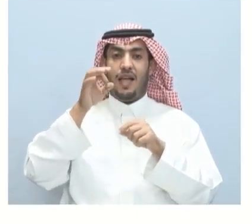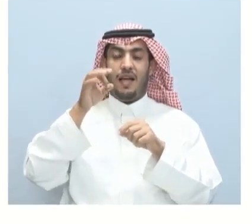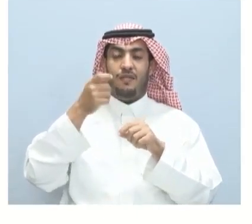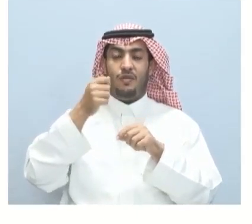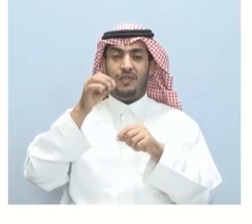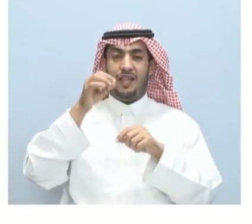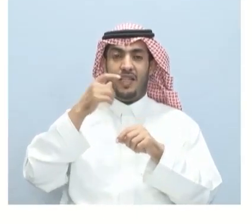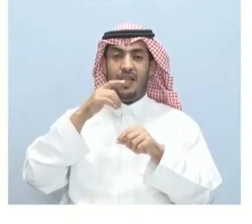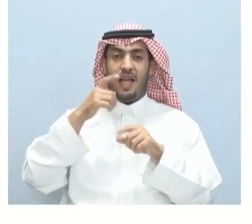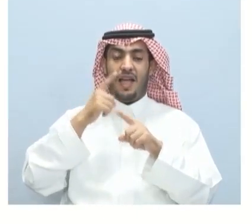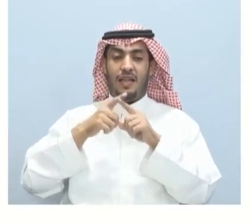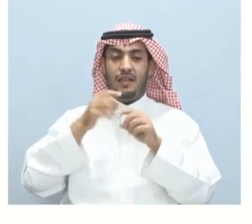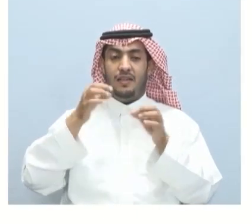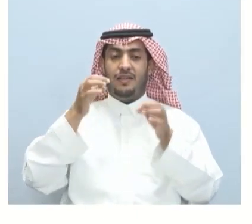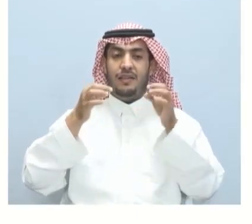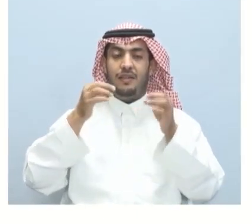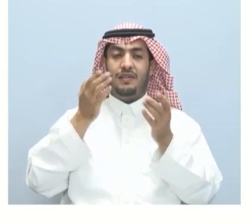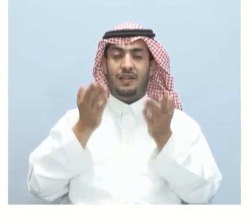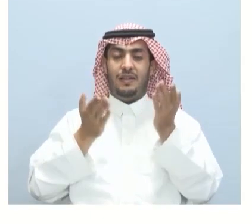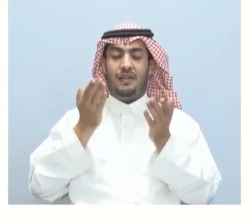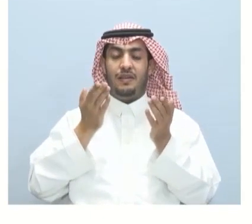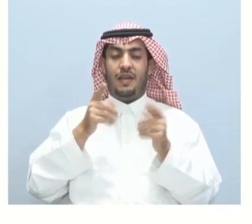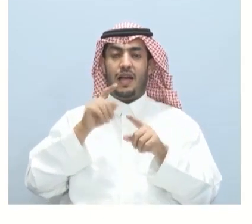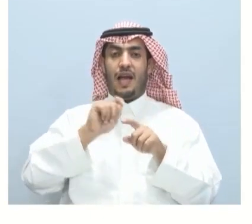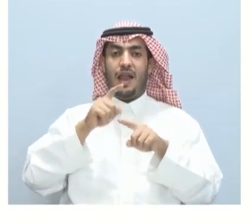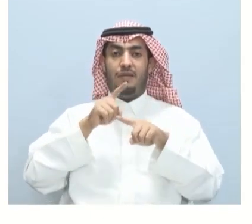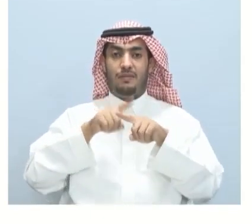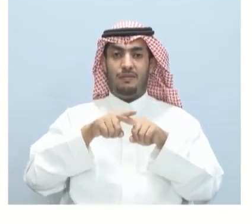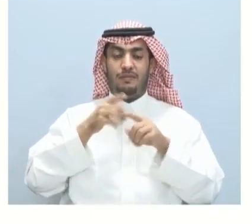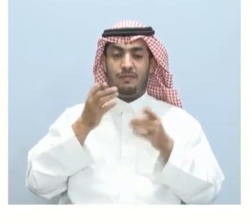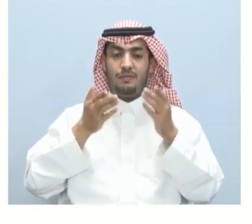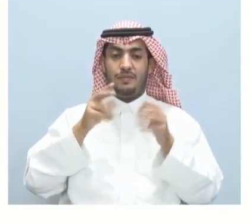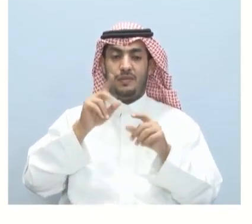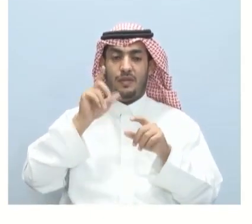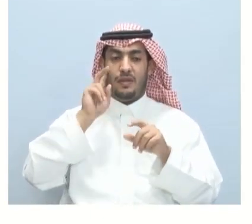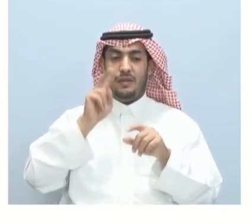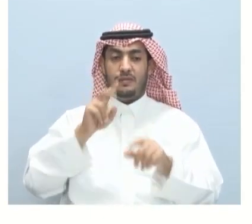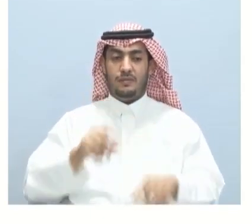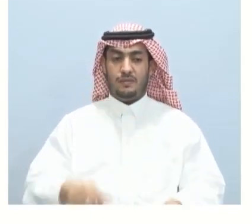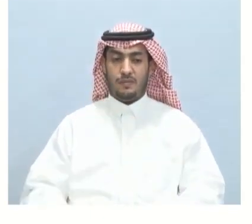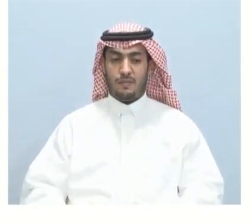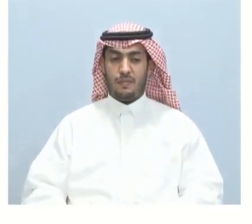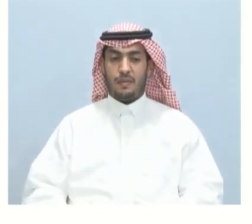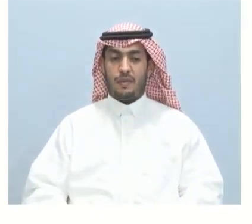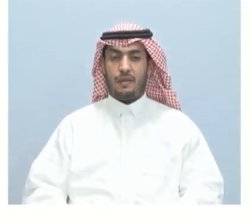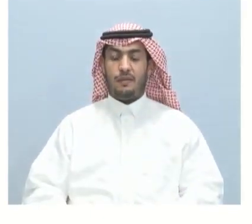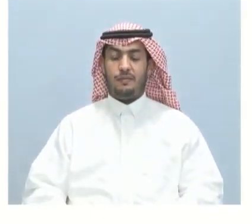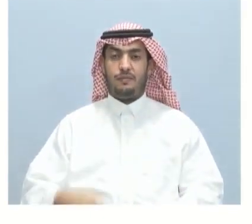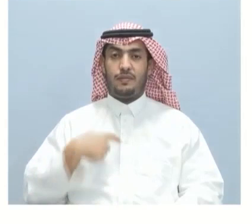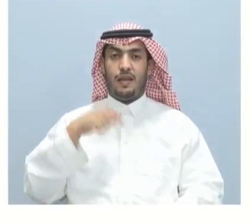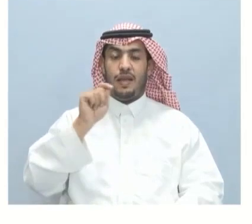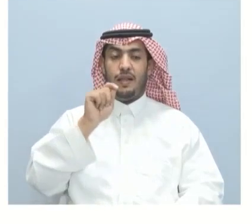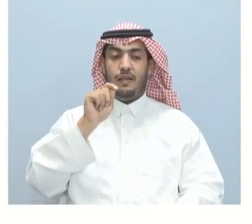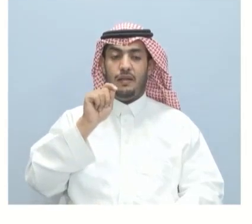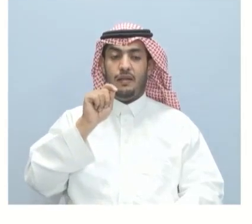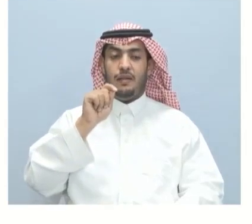بنهايتي احد القلمين ودع يتزن فوق القلم الثاني يبدو لي الصوره تشرح الموضوع كامل يعني عندك قلم